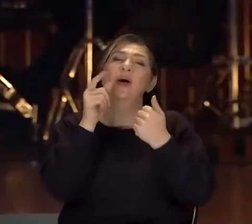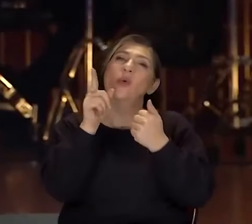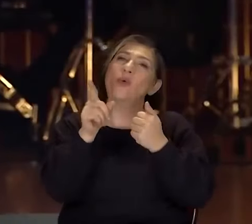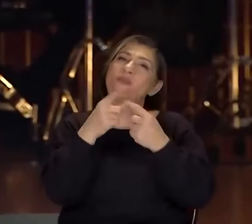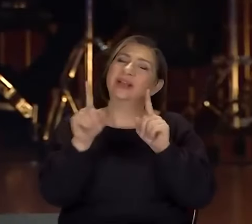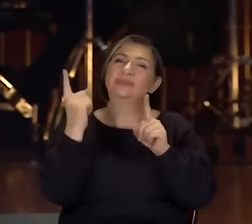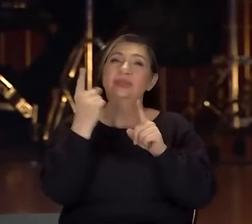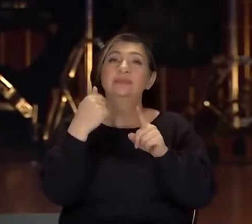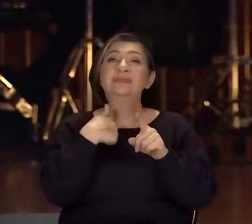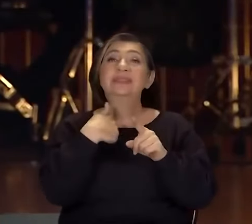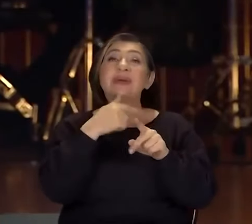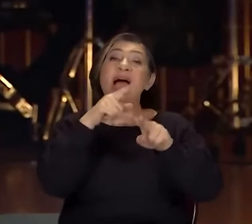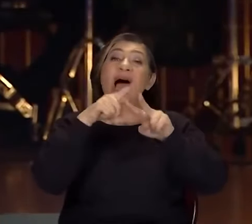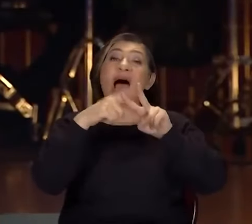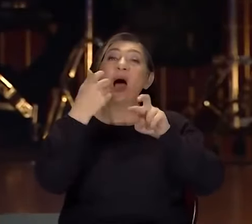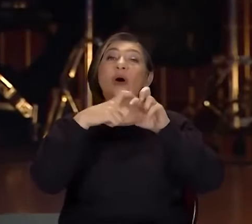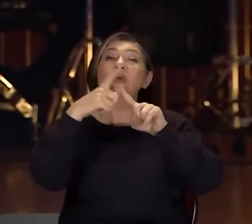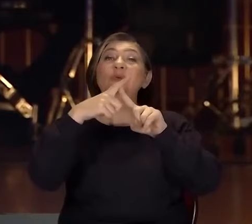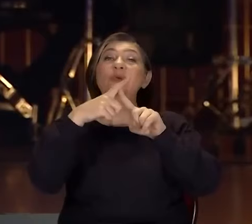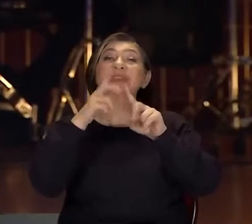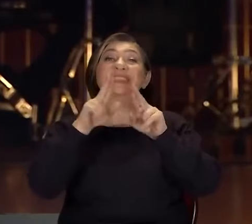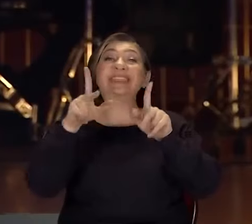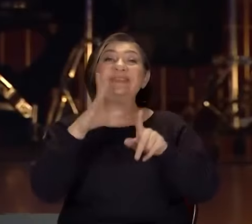kaza hakikaten. Bizimkisi aort anevrizması geçirdi.